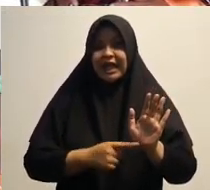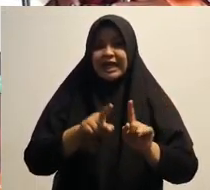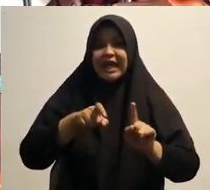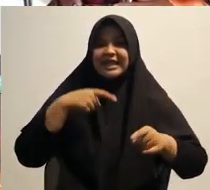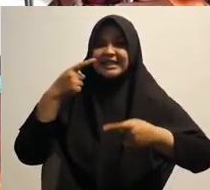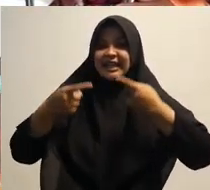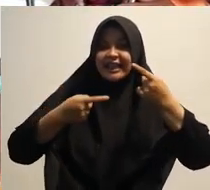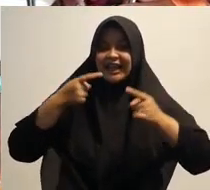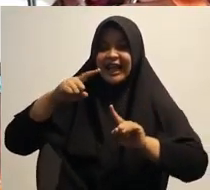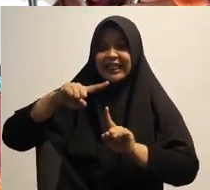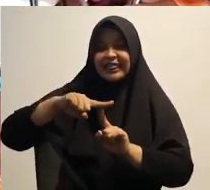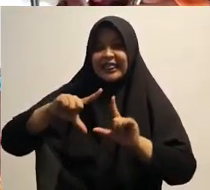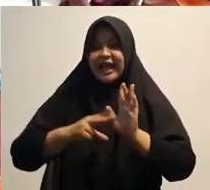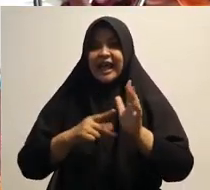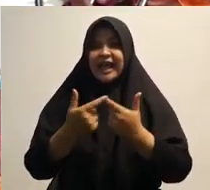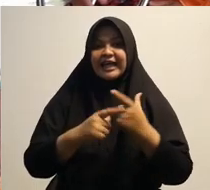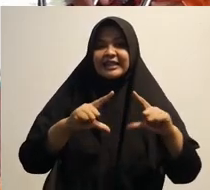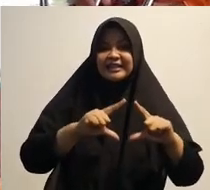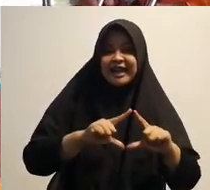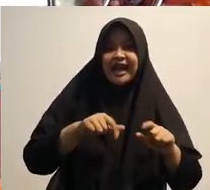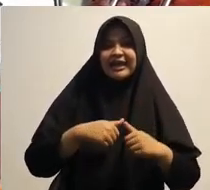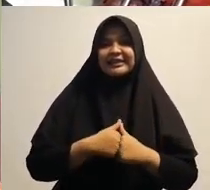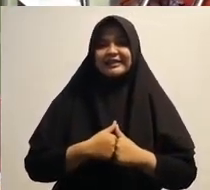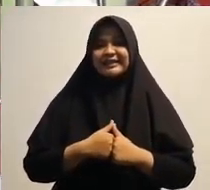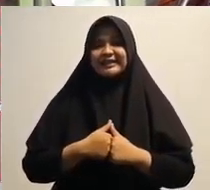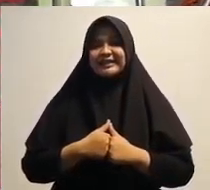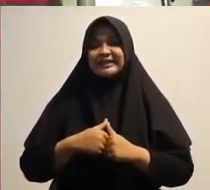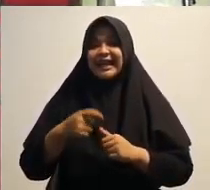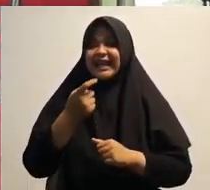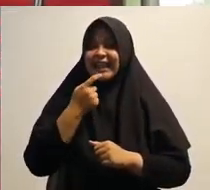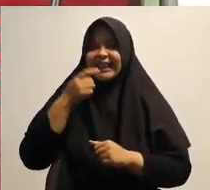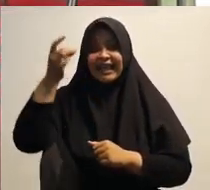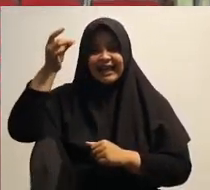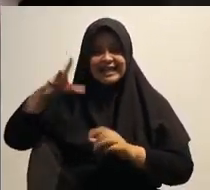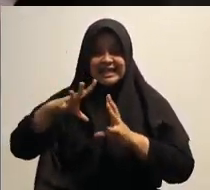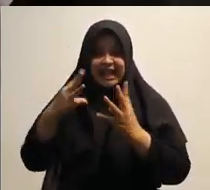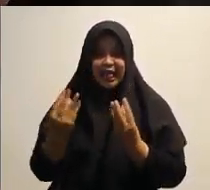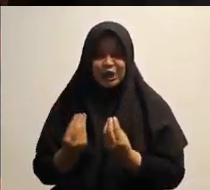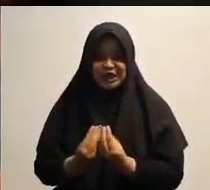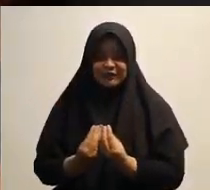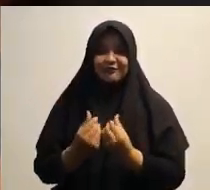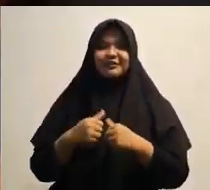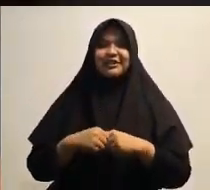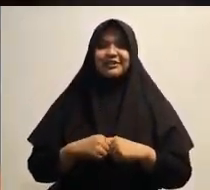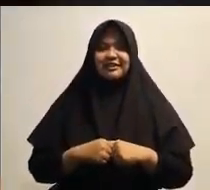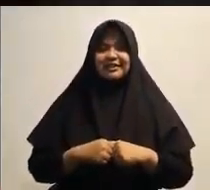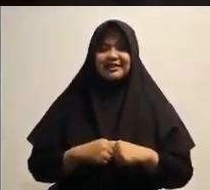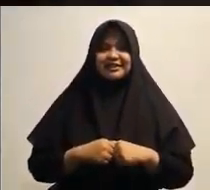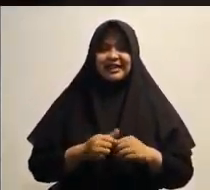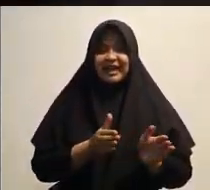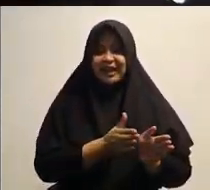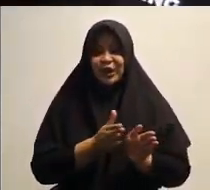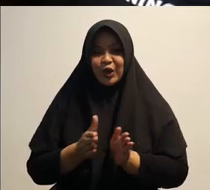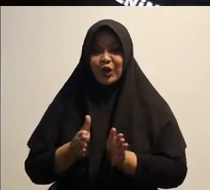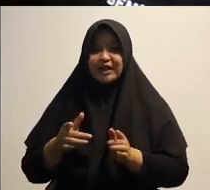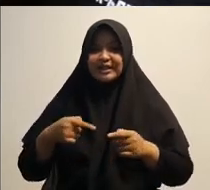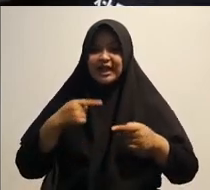dari cerita-cerita dari Tanya, cerita-cerita dari Budi juga tentang desa inklusif. Nah,